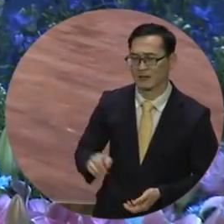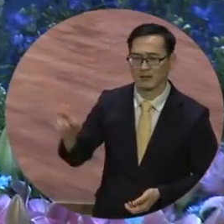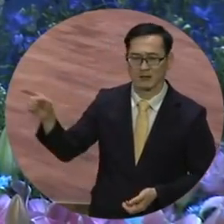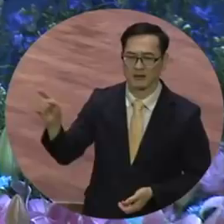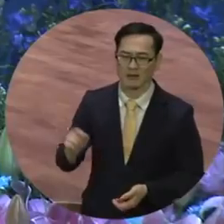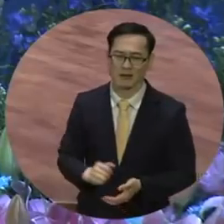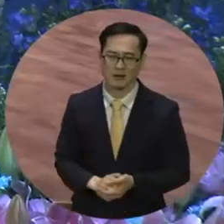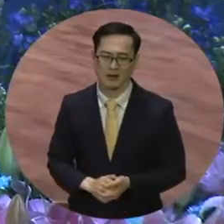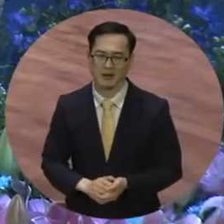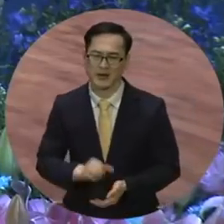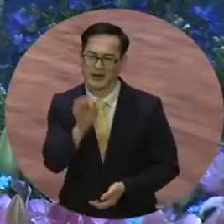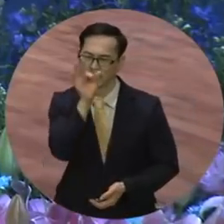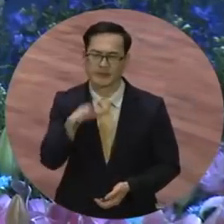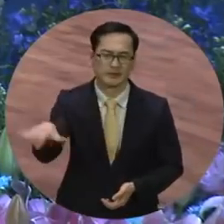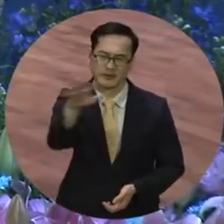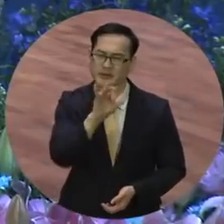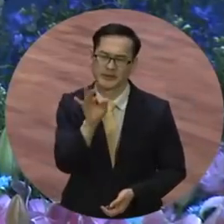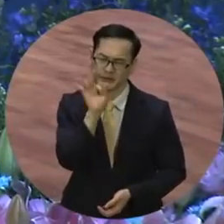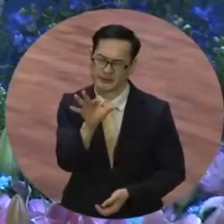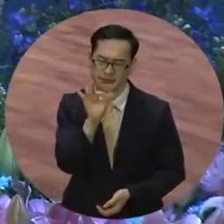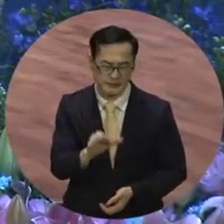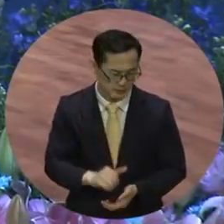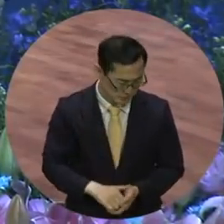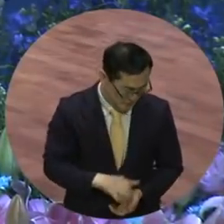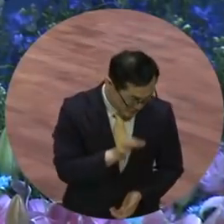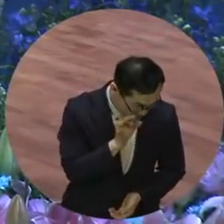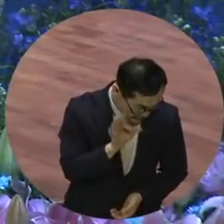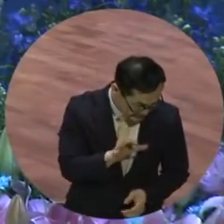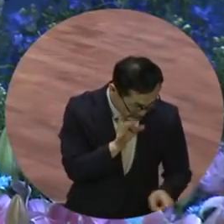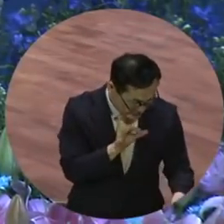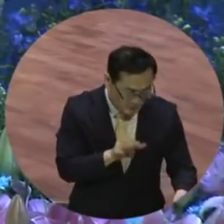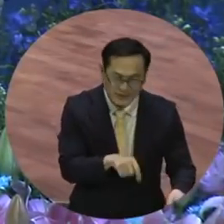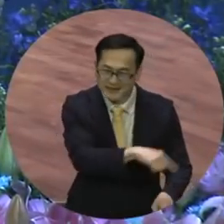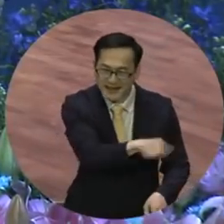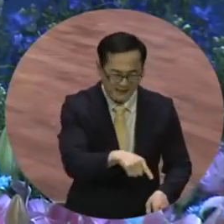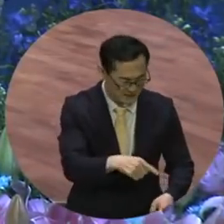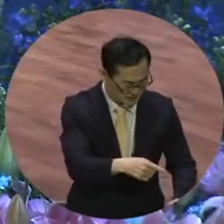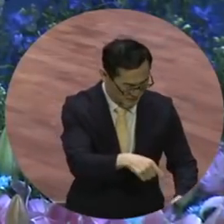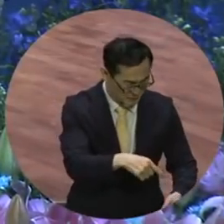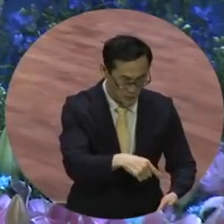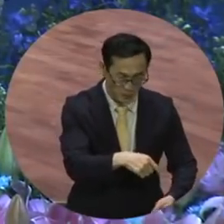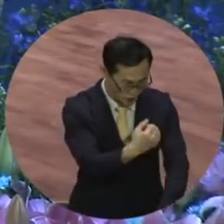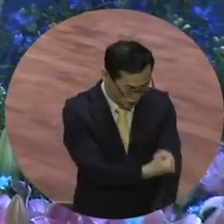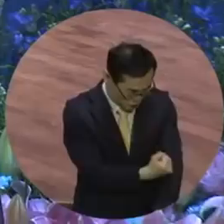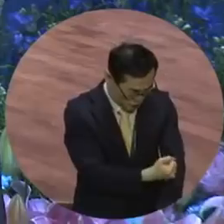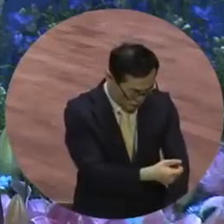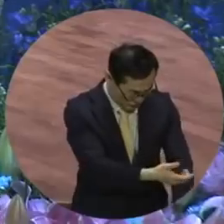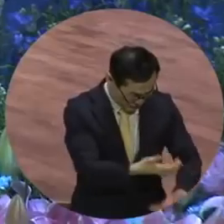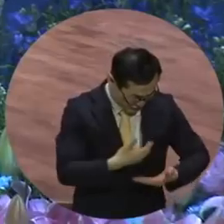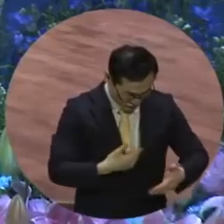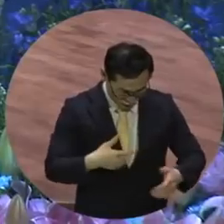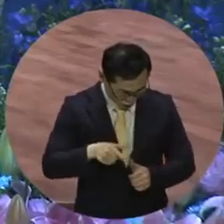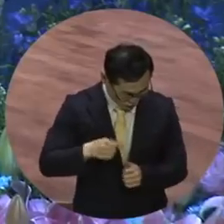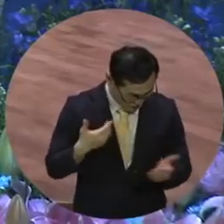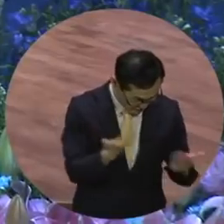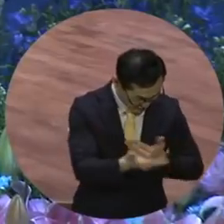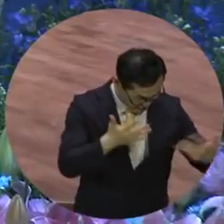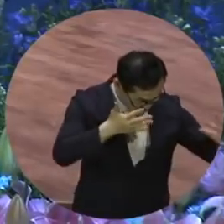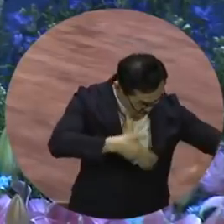때문에 그냥 주신 거예요. 아멘. 하나님이 세상을 이처럼